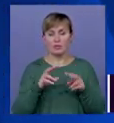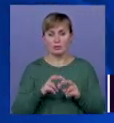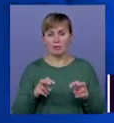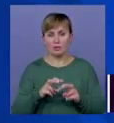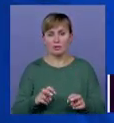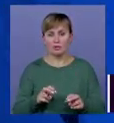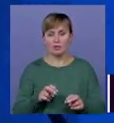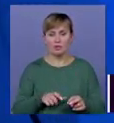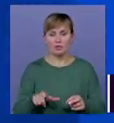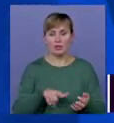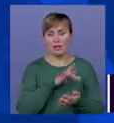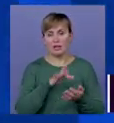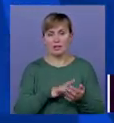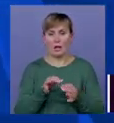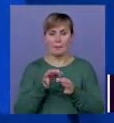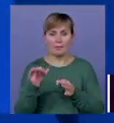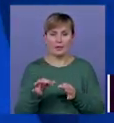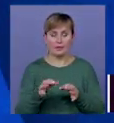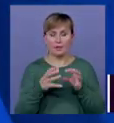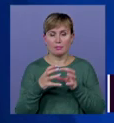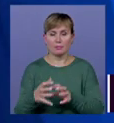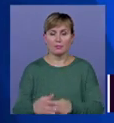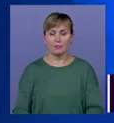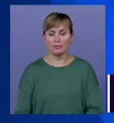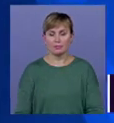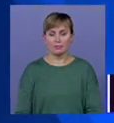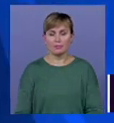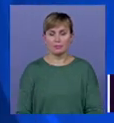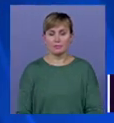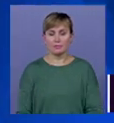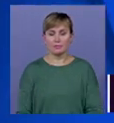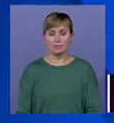проверку маршрутов городских и областных перевозчиков. Внутри.